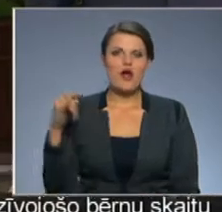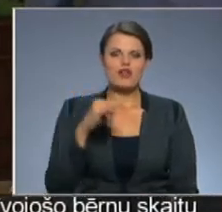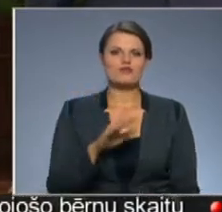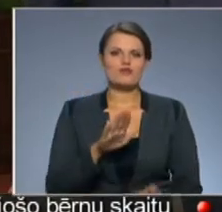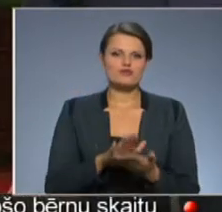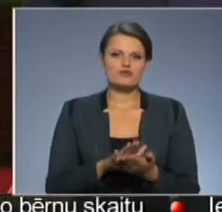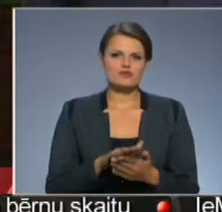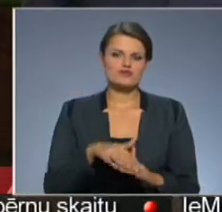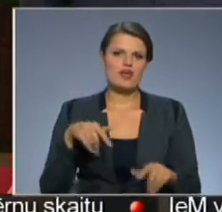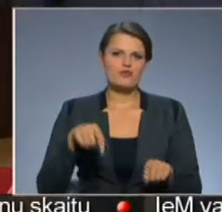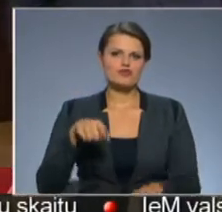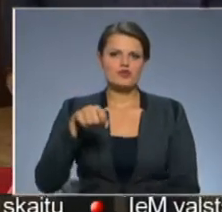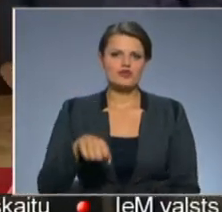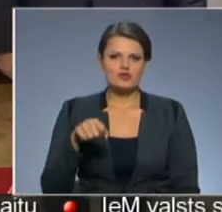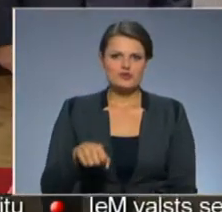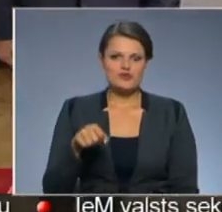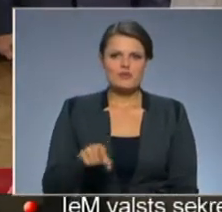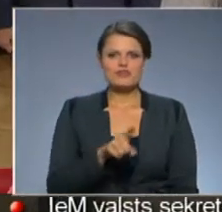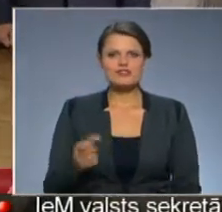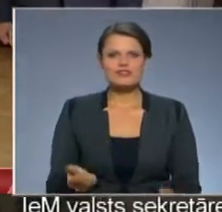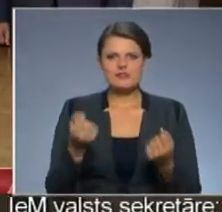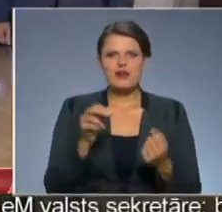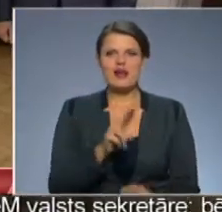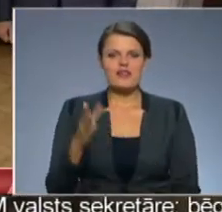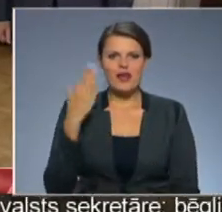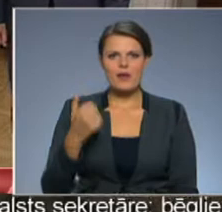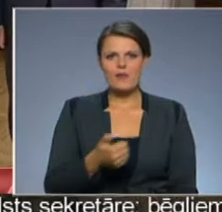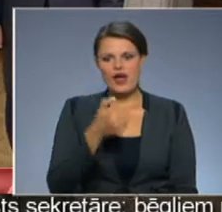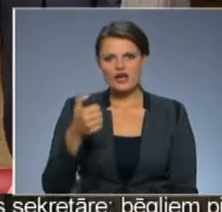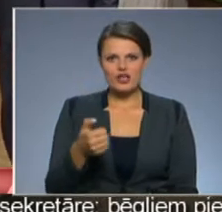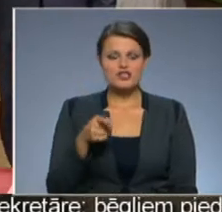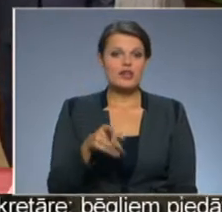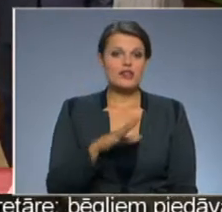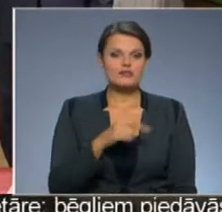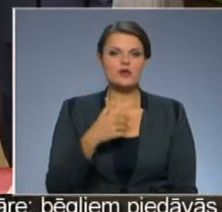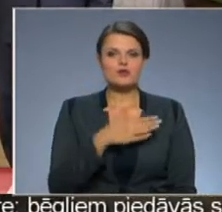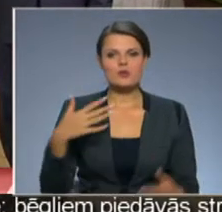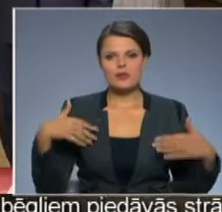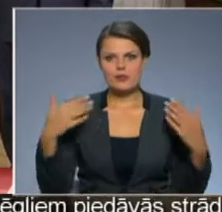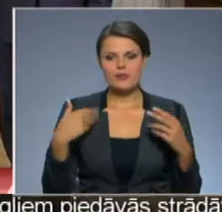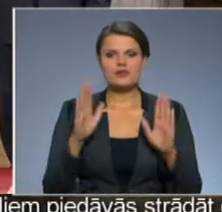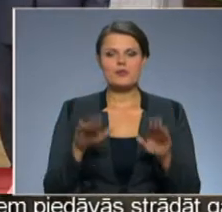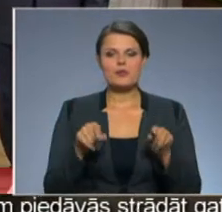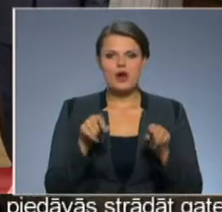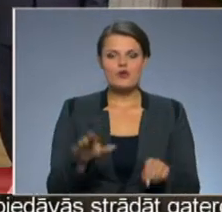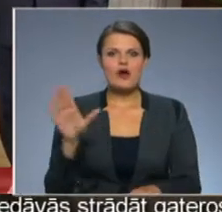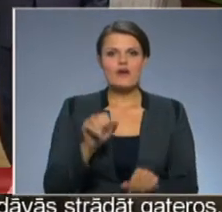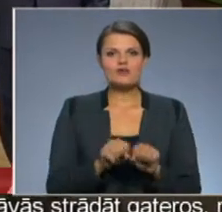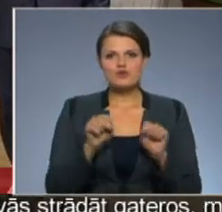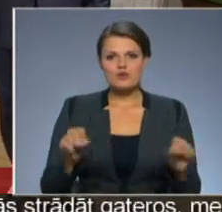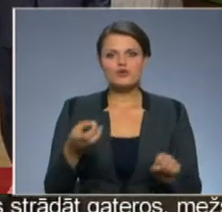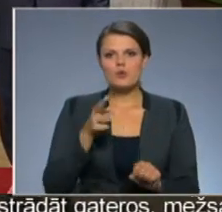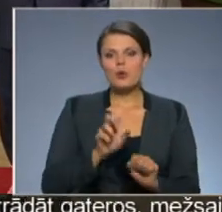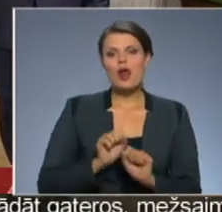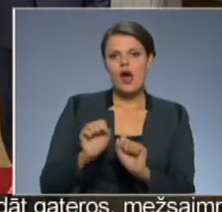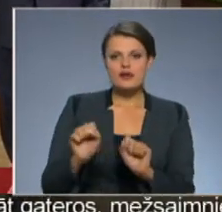Saeimu. Boeings ir smagāks nekā pagājušajā gadā bija. Es ļoti priecājos par to, ka valsts drošība un